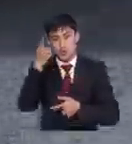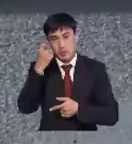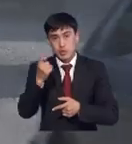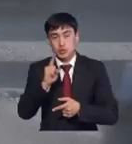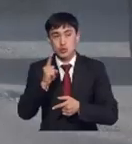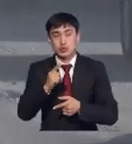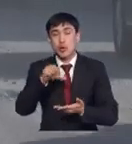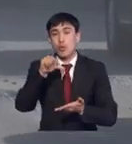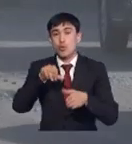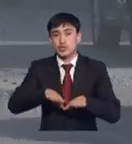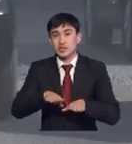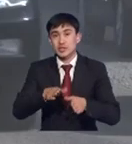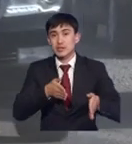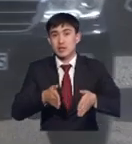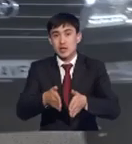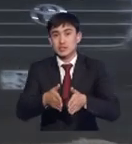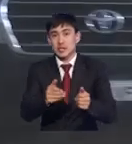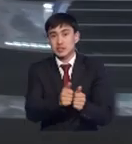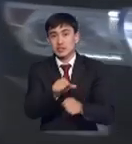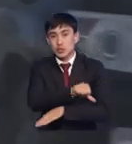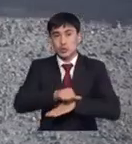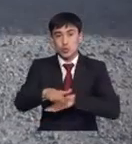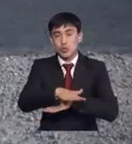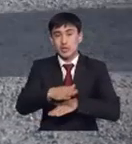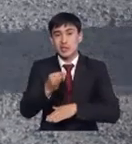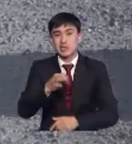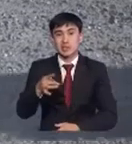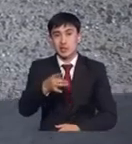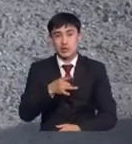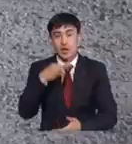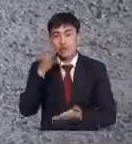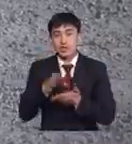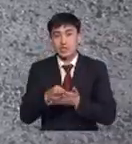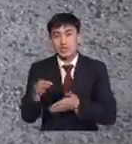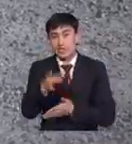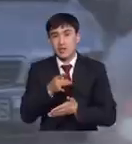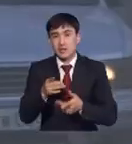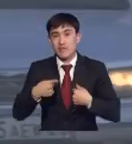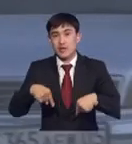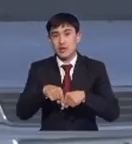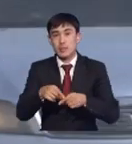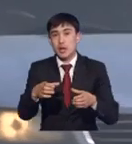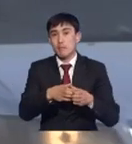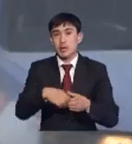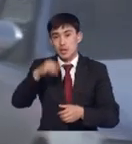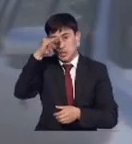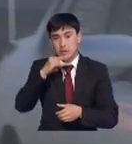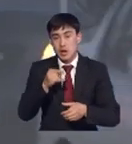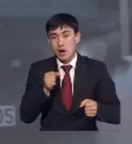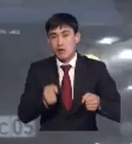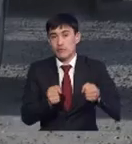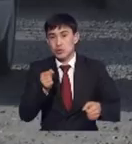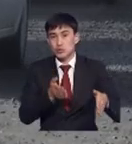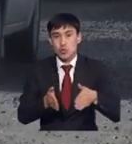прокомментировали, что за участок автотрассы, находящийся на территории Илийского района, отвечает региональный филиал компании «Казавтожол». В